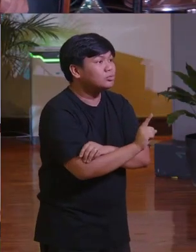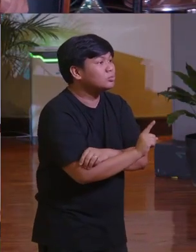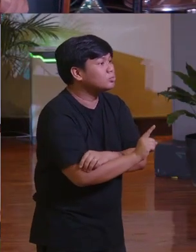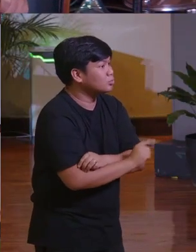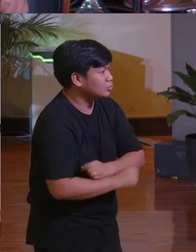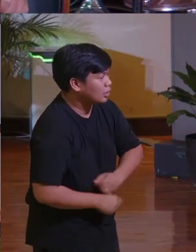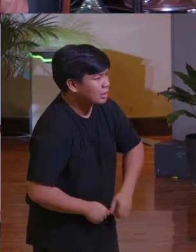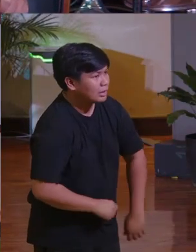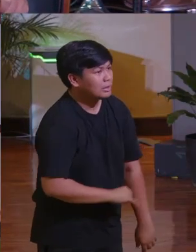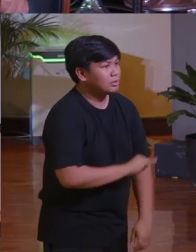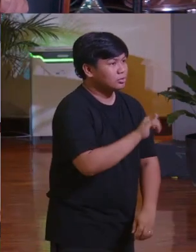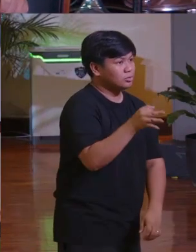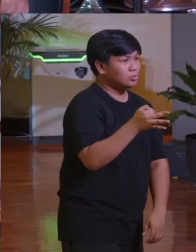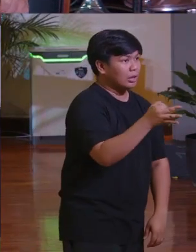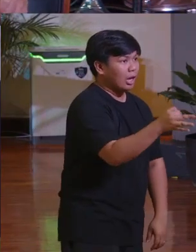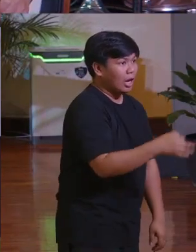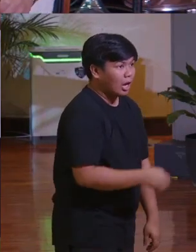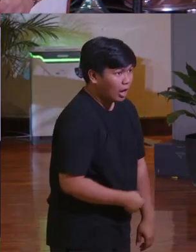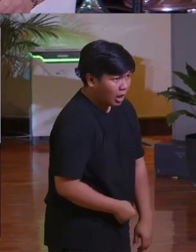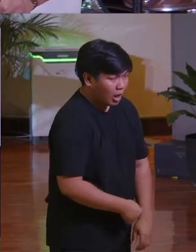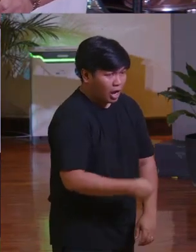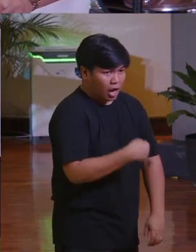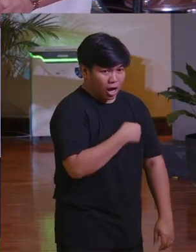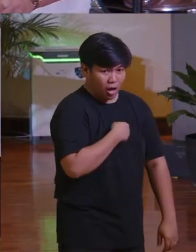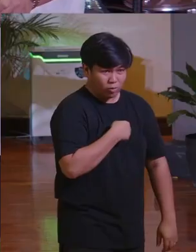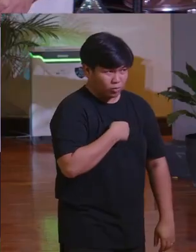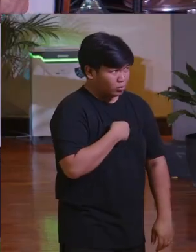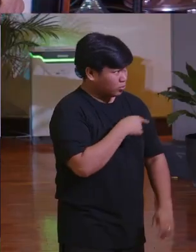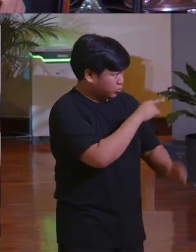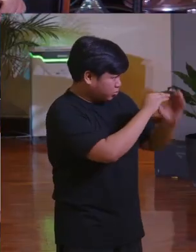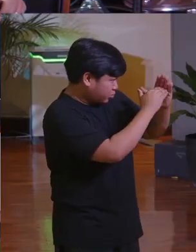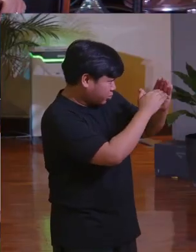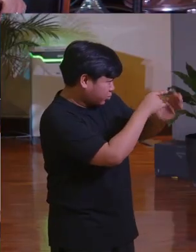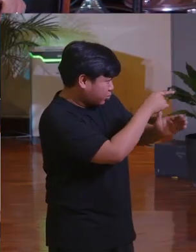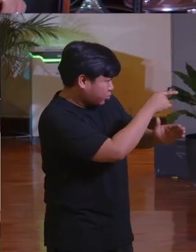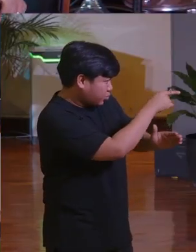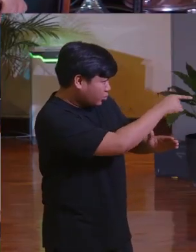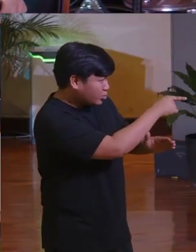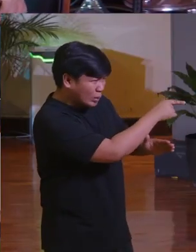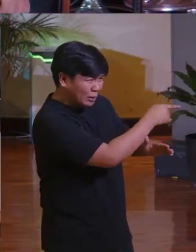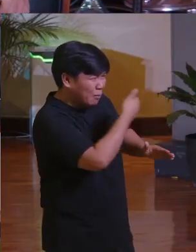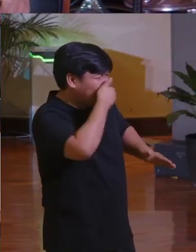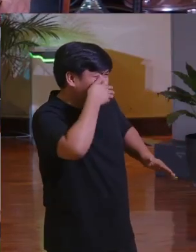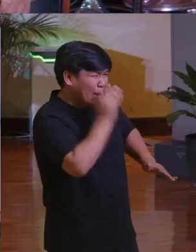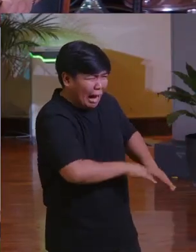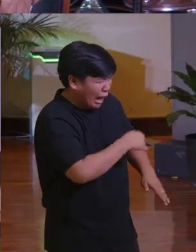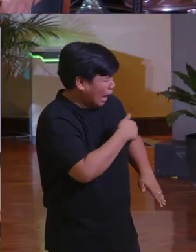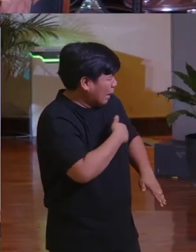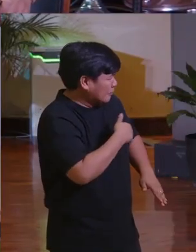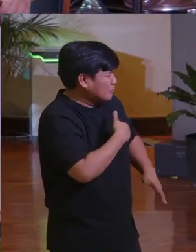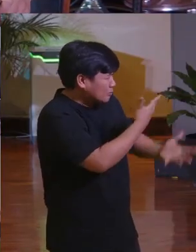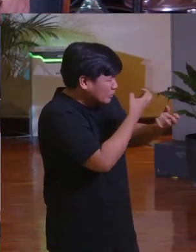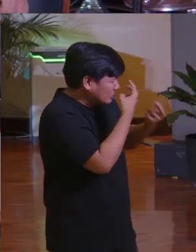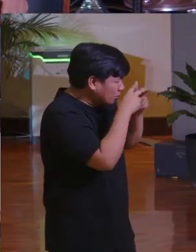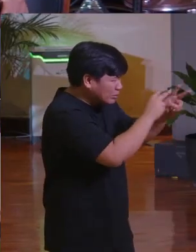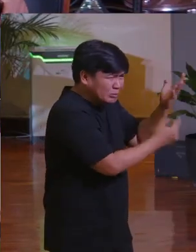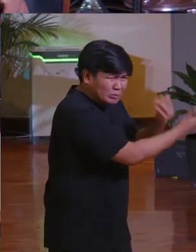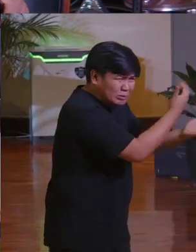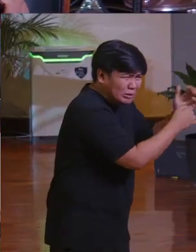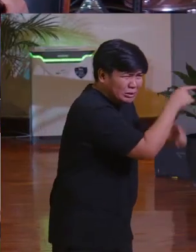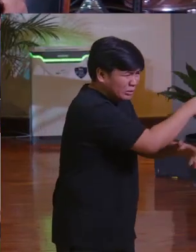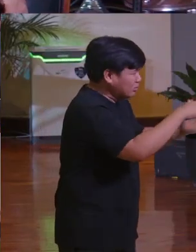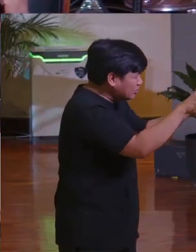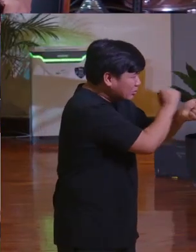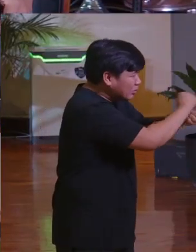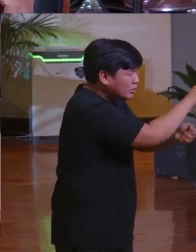Sabi ni Jonah, alam ko kasi na gracious ka. At ayokong